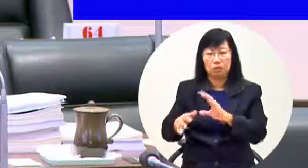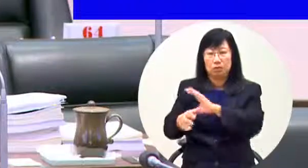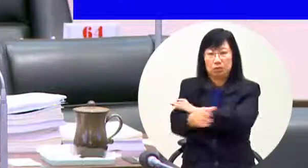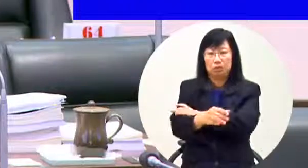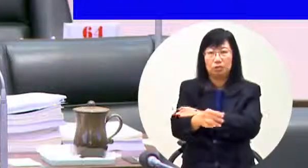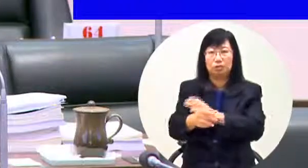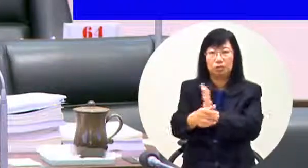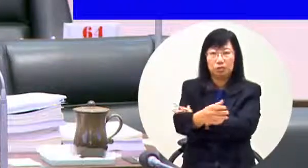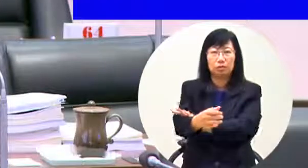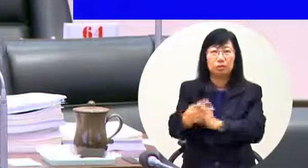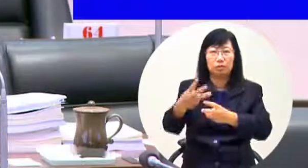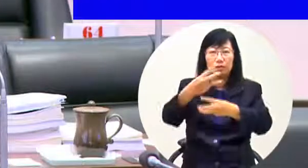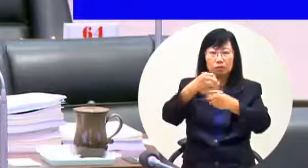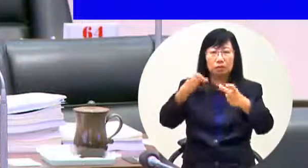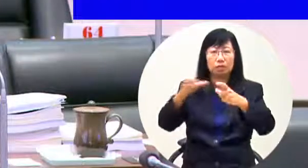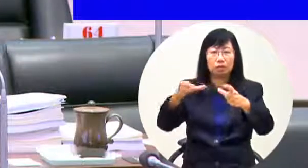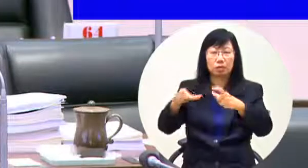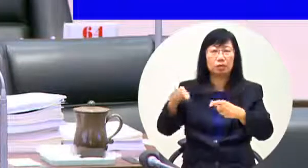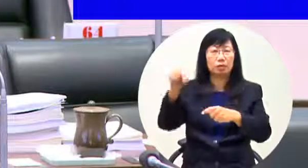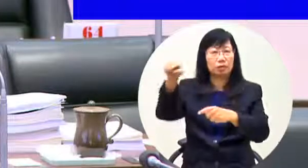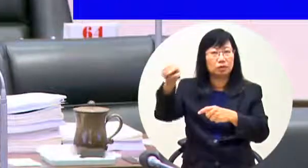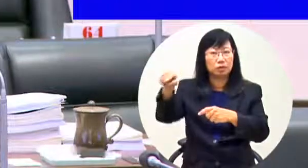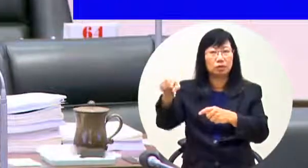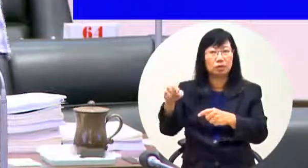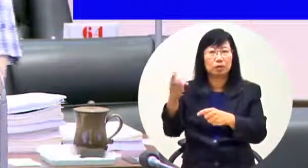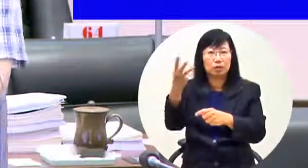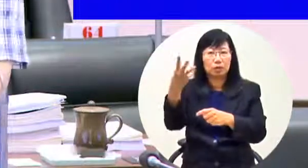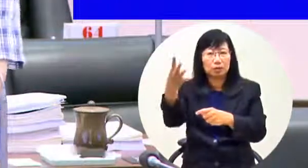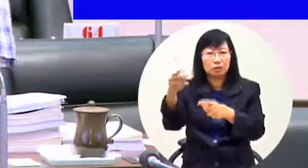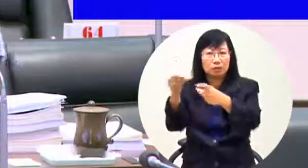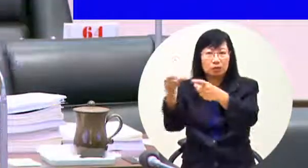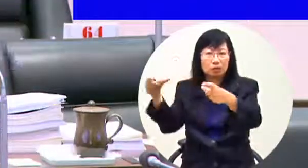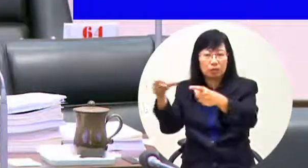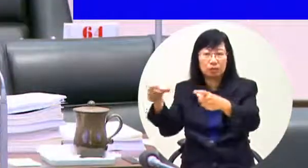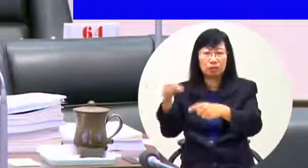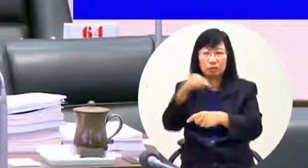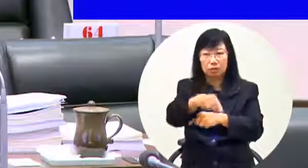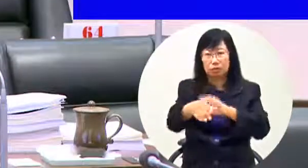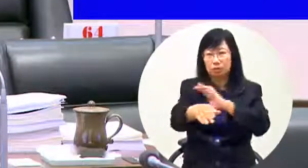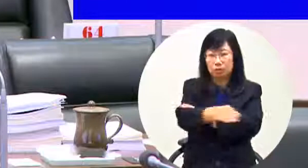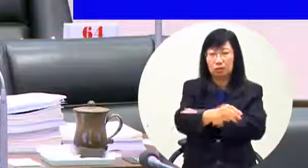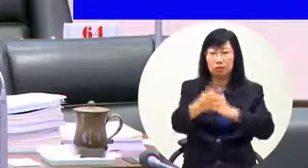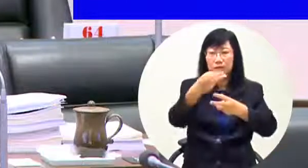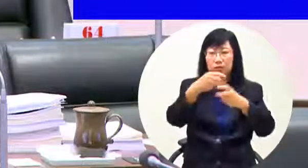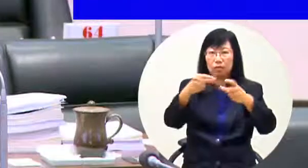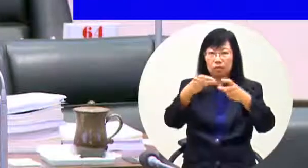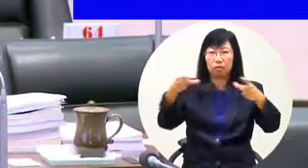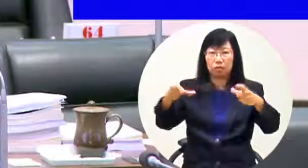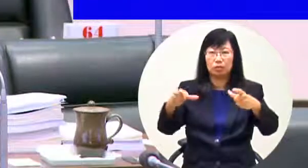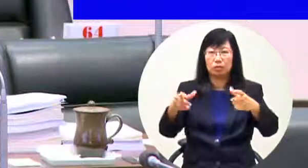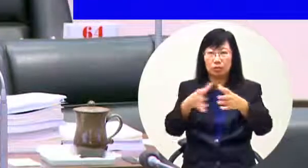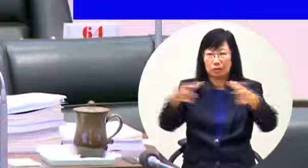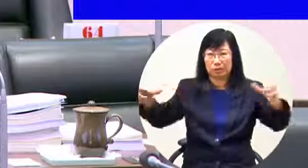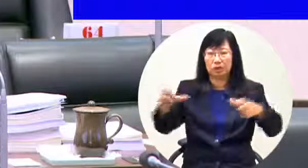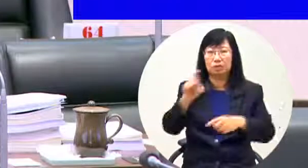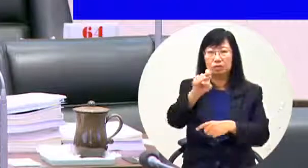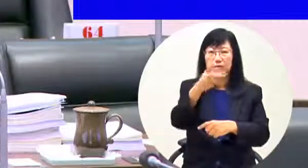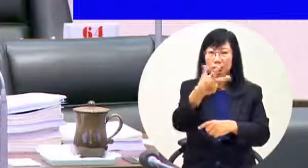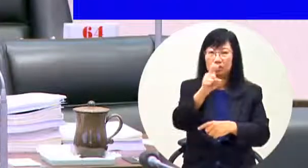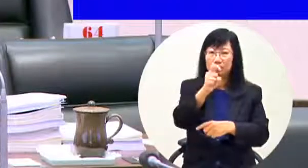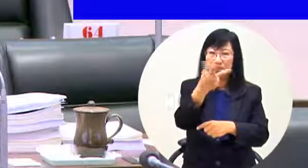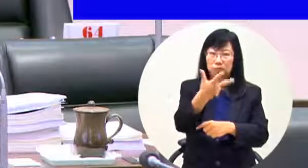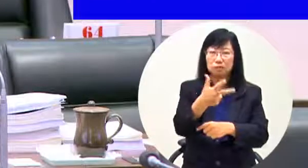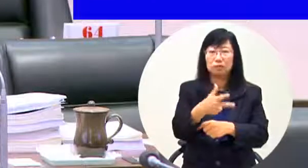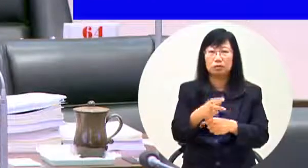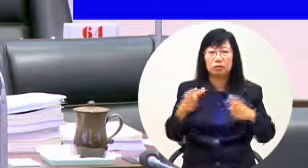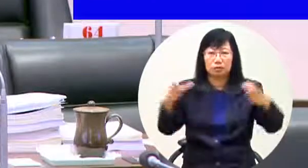公顷而已，我们右昌森林公园是带状的，总共十六七公顷。啊，那要公